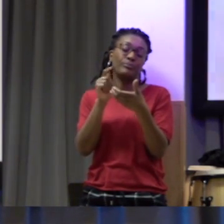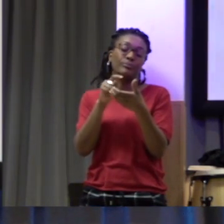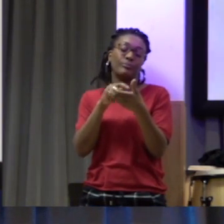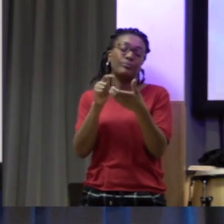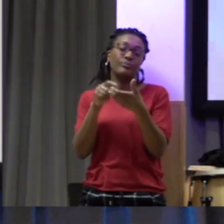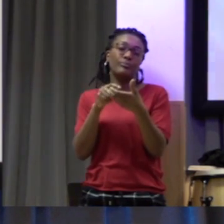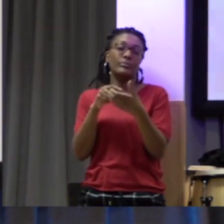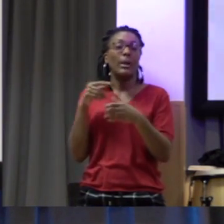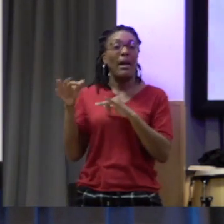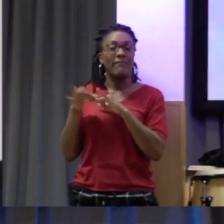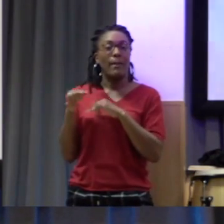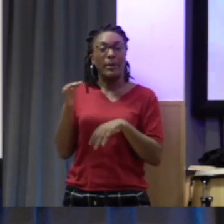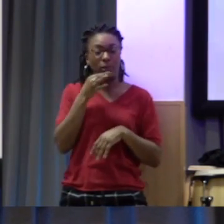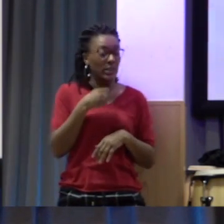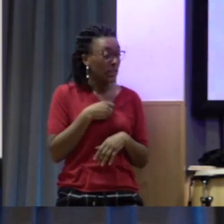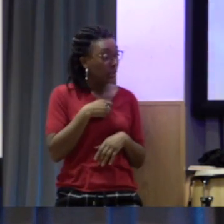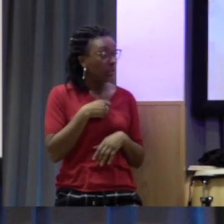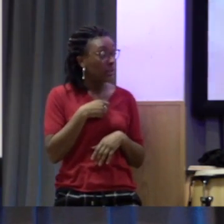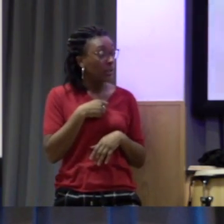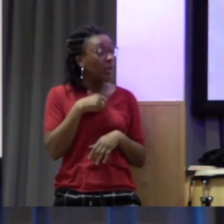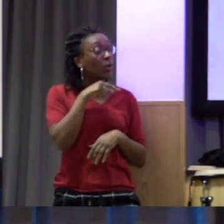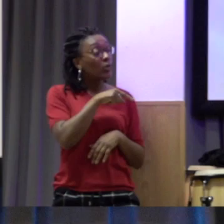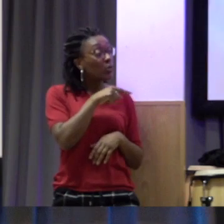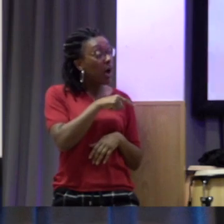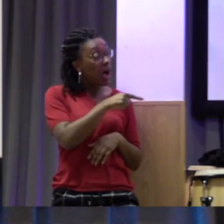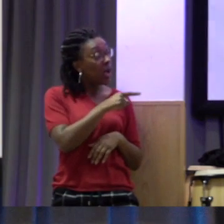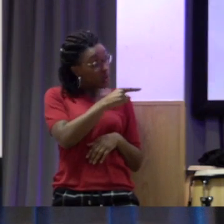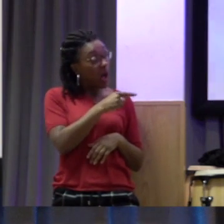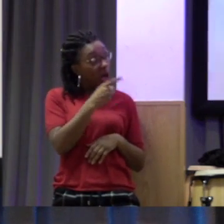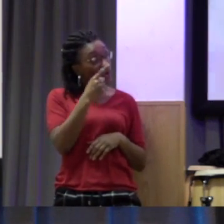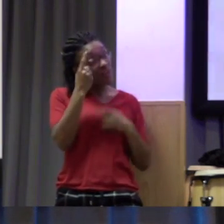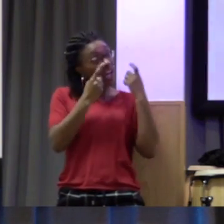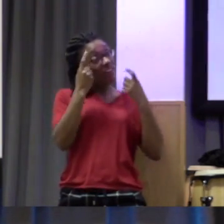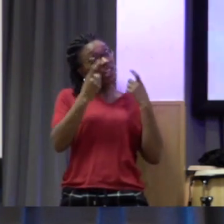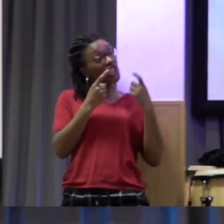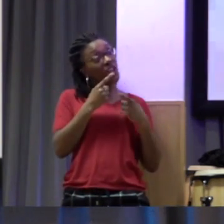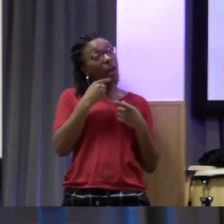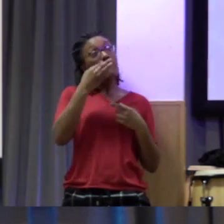elle me dit, tu vas nous donner un message couché.